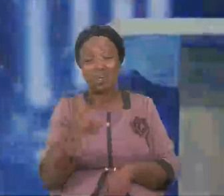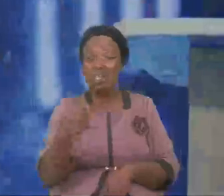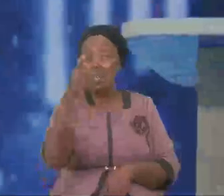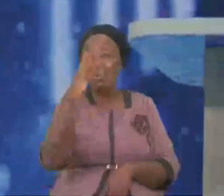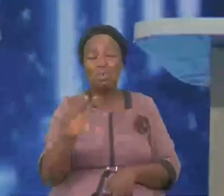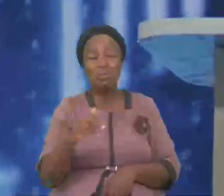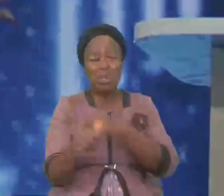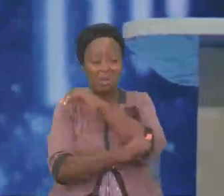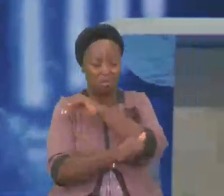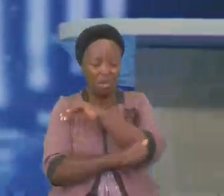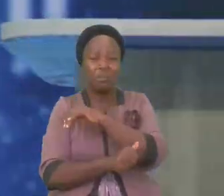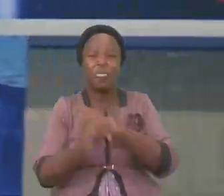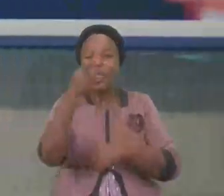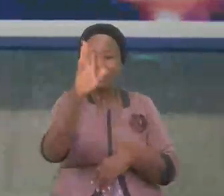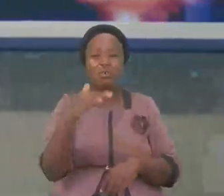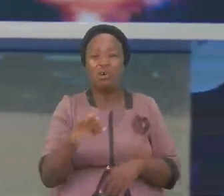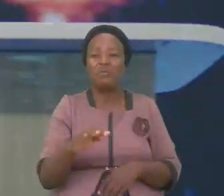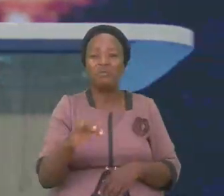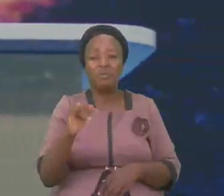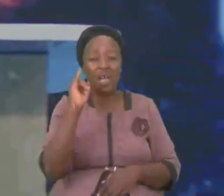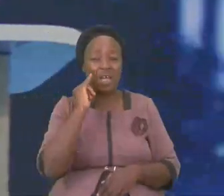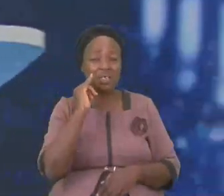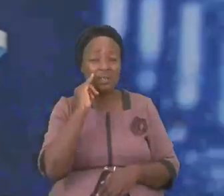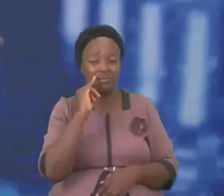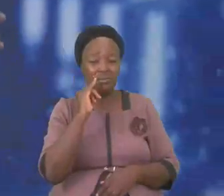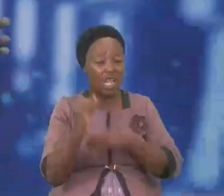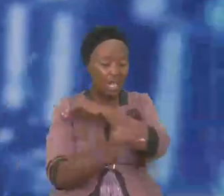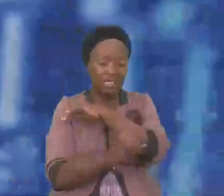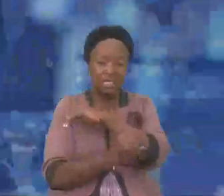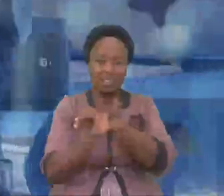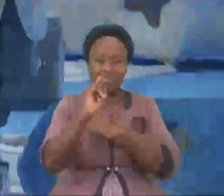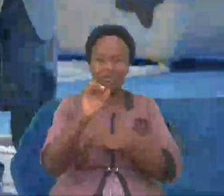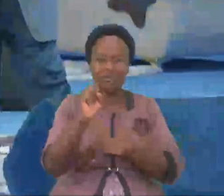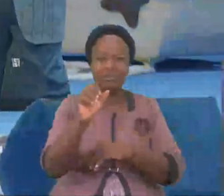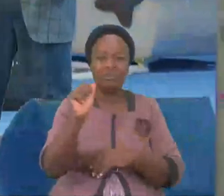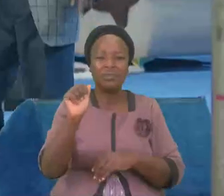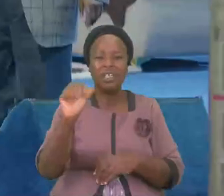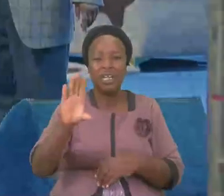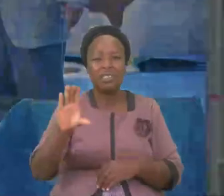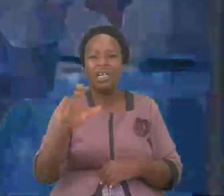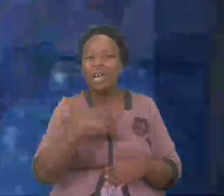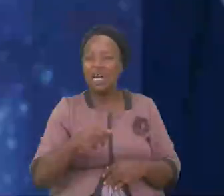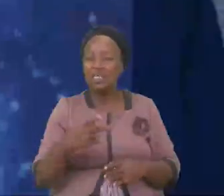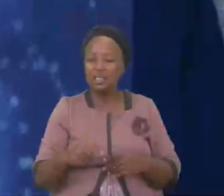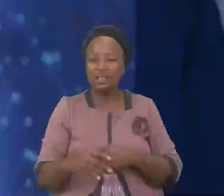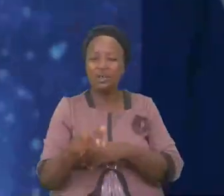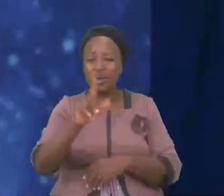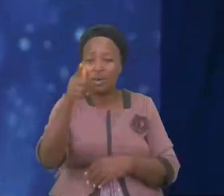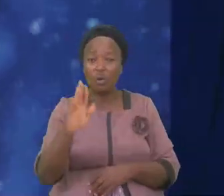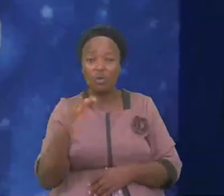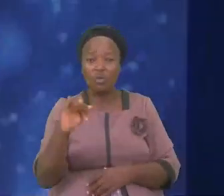pouvait demander à quelqu'un, le Dieu d'Isaac, d'Abraham, Dieu de Jacob, ils ne le considéraient plus. Ils menaient leur vie